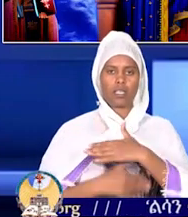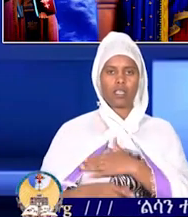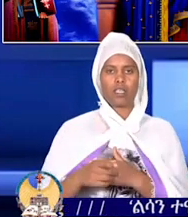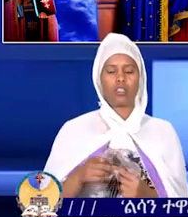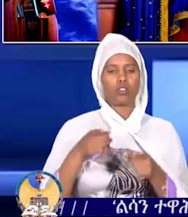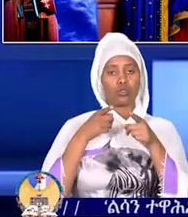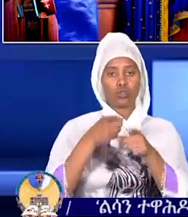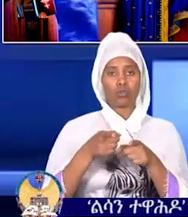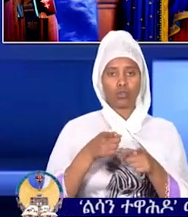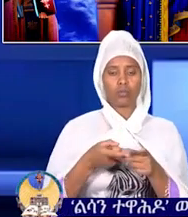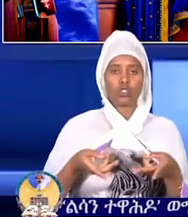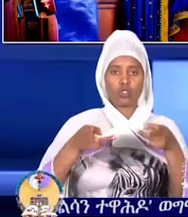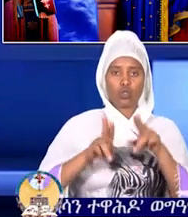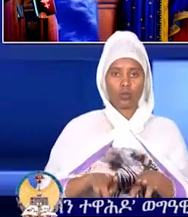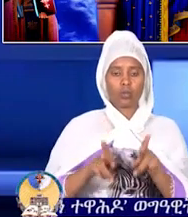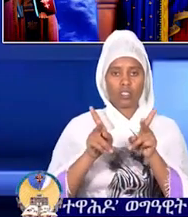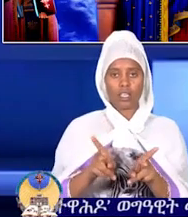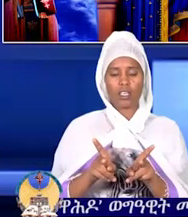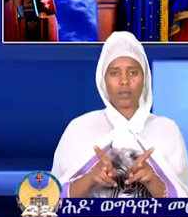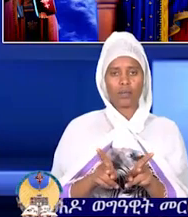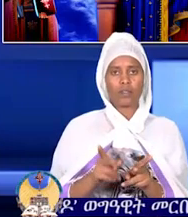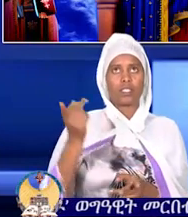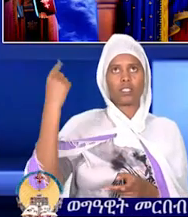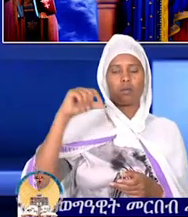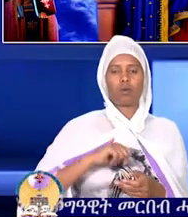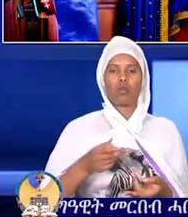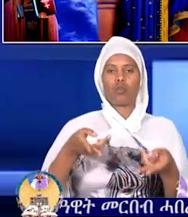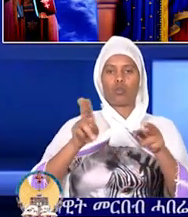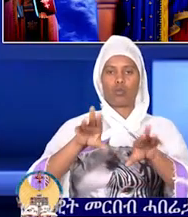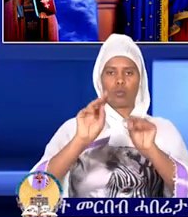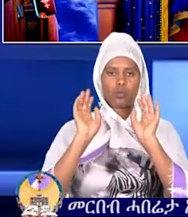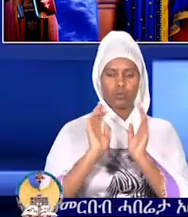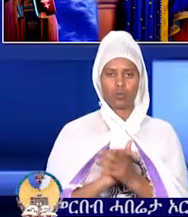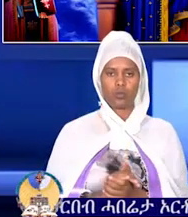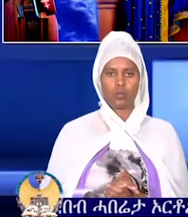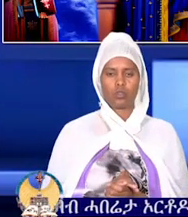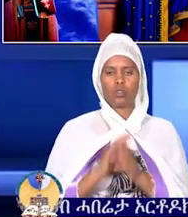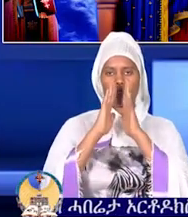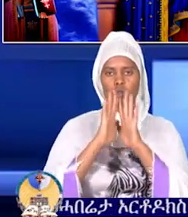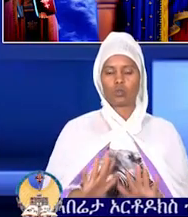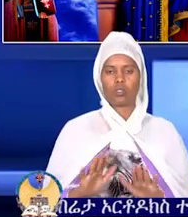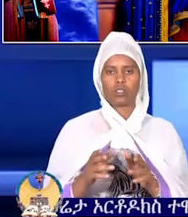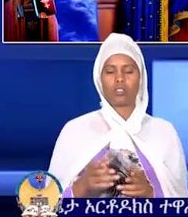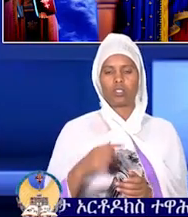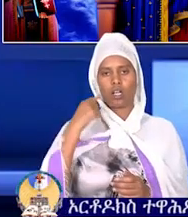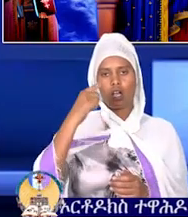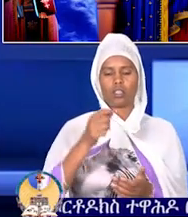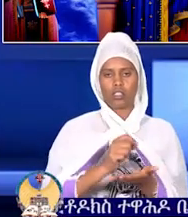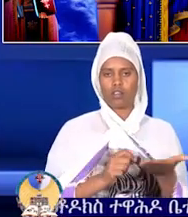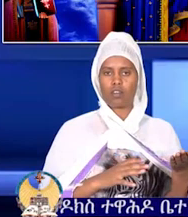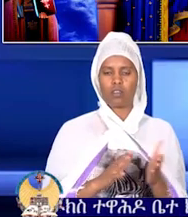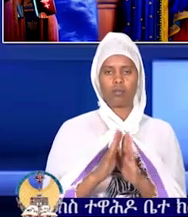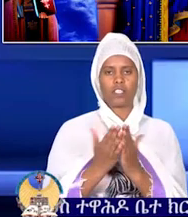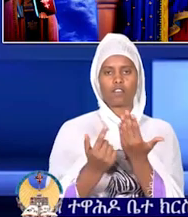لنا هنا ندش أعرفه من نزرق ما من دما كرق ما مية إلو أزي قدوس قالوا